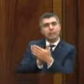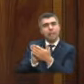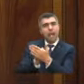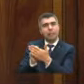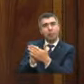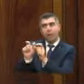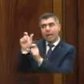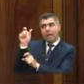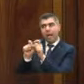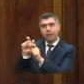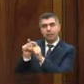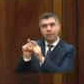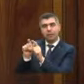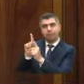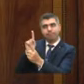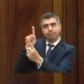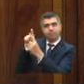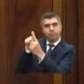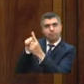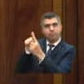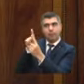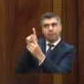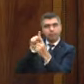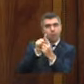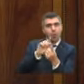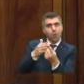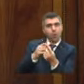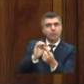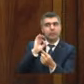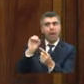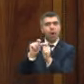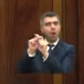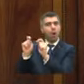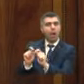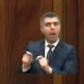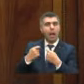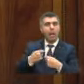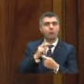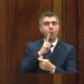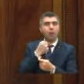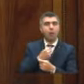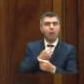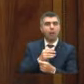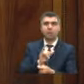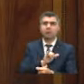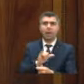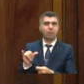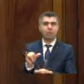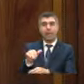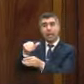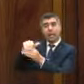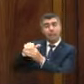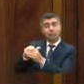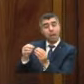الأشخاص، فهذه سلطتكم الدستورية المطلقة باعتباركم رئيسا للحكومة، ولكننا نرفض تقزيم دور الأحزاب